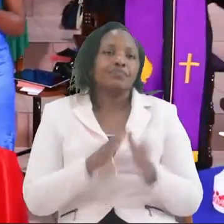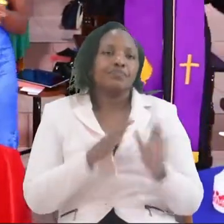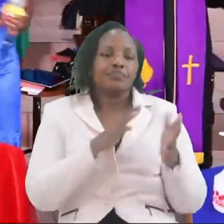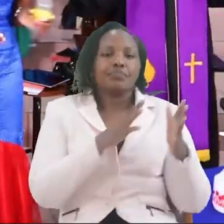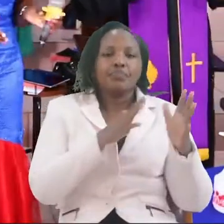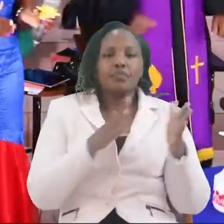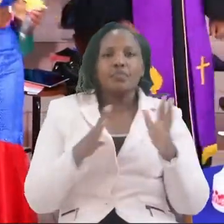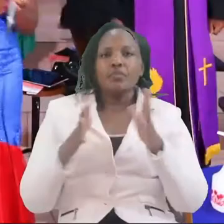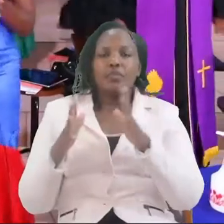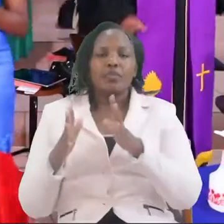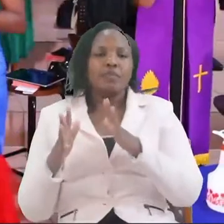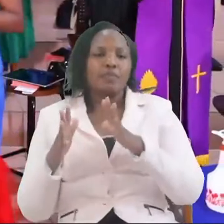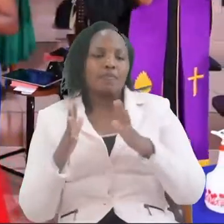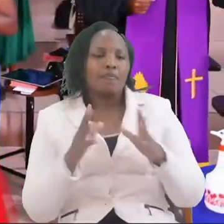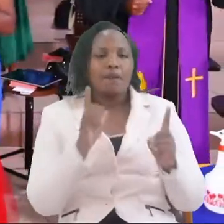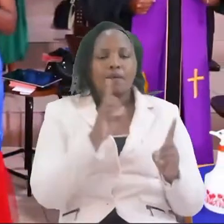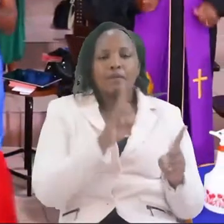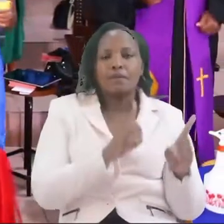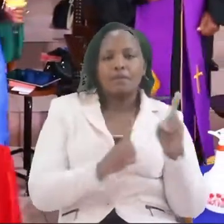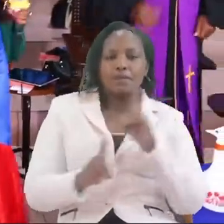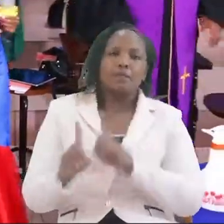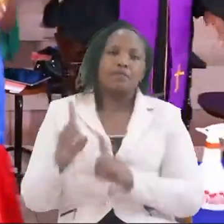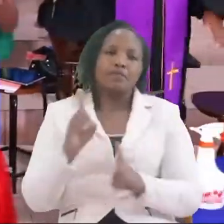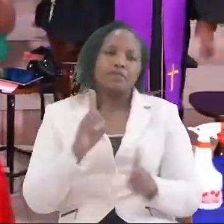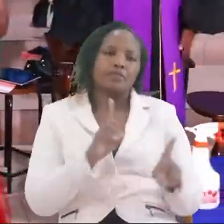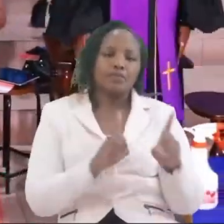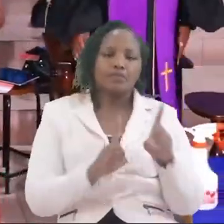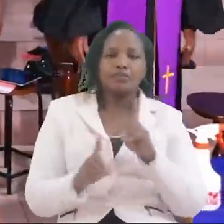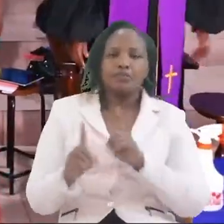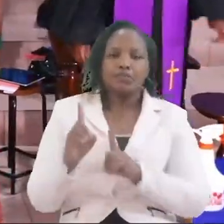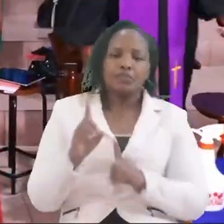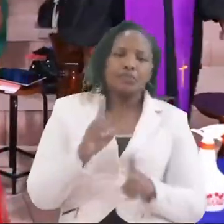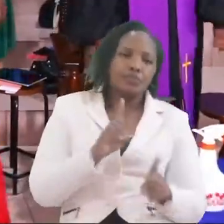Bwana makofi, shangwe na vigelegele, anastahili sifa.